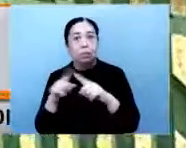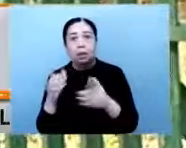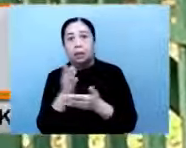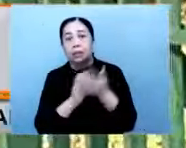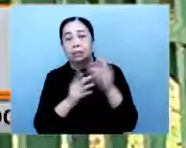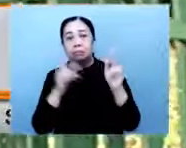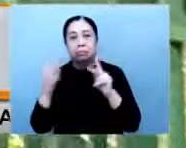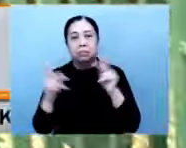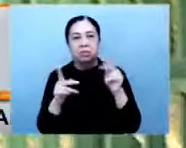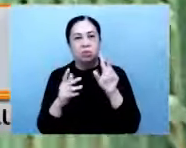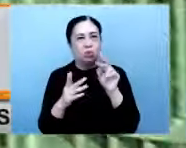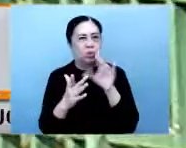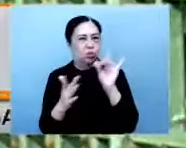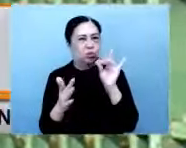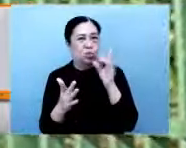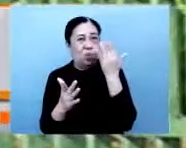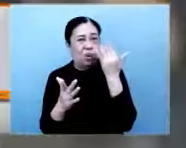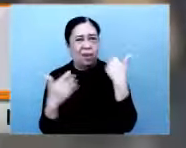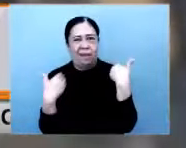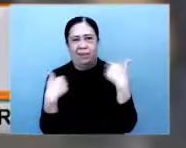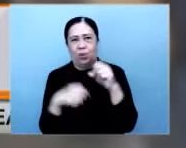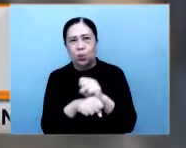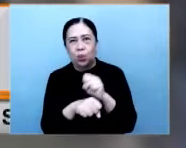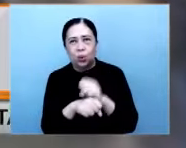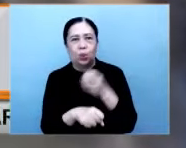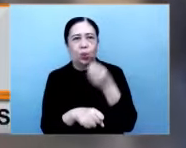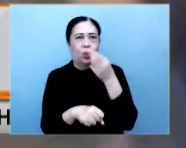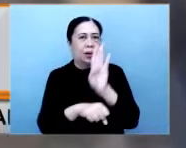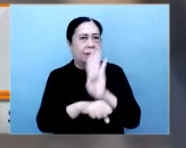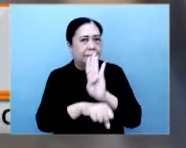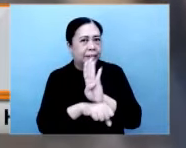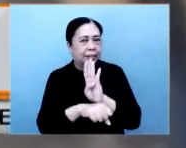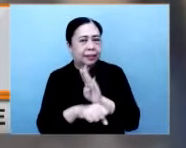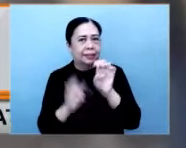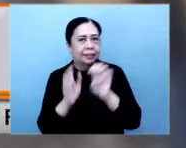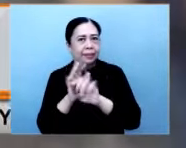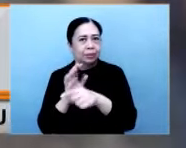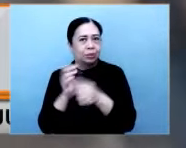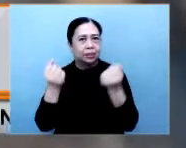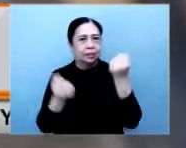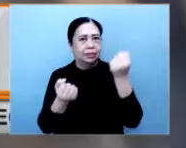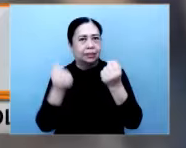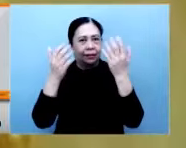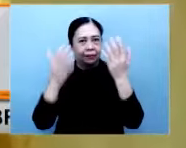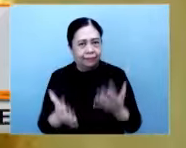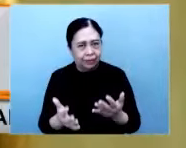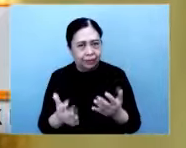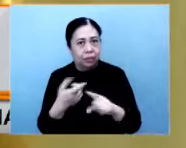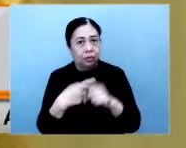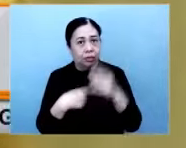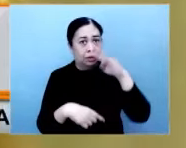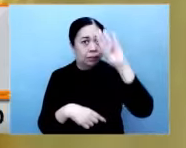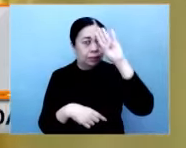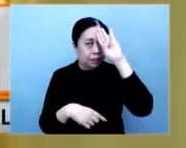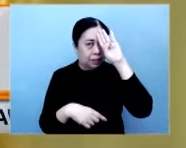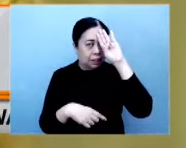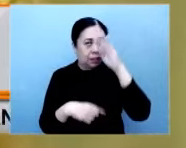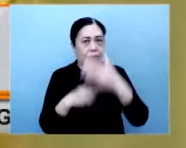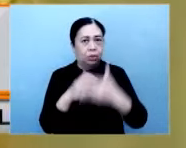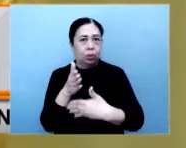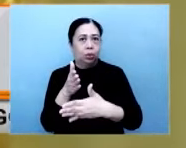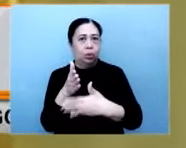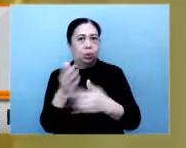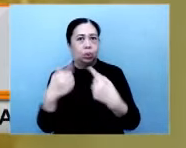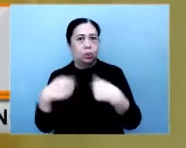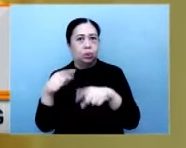no choice dahil sa trabaho o negosyo. Gaya na lang ng driver na si John Paul, mula Cavite, babiyahe pa siya papampanga